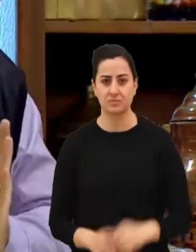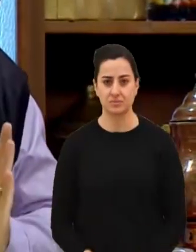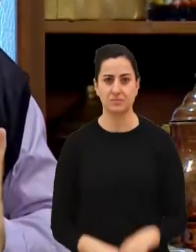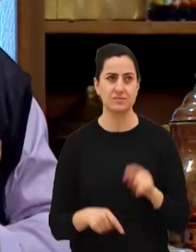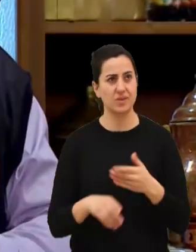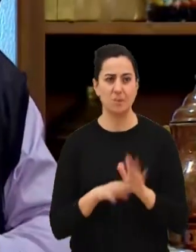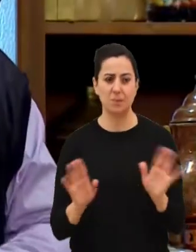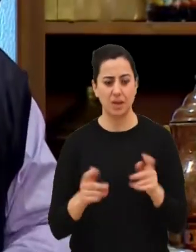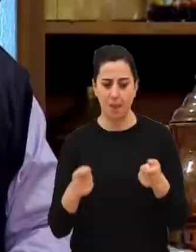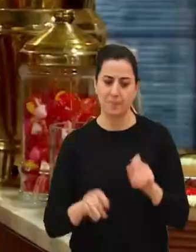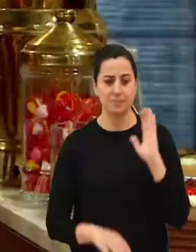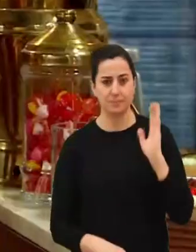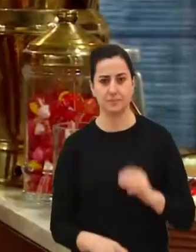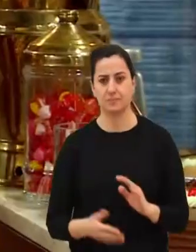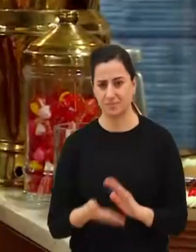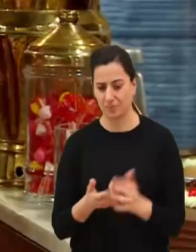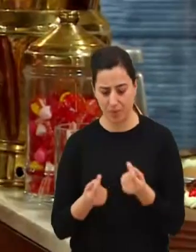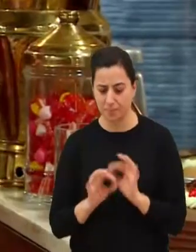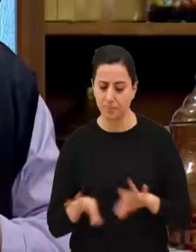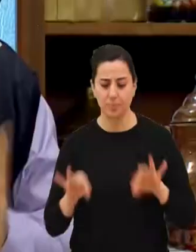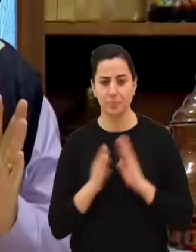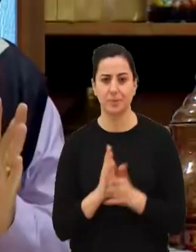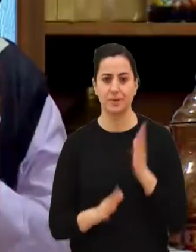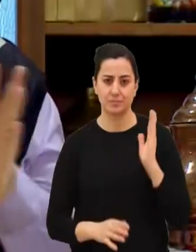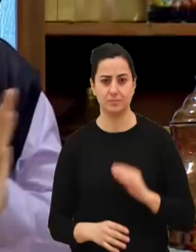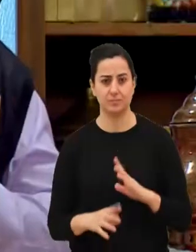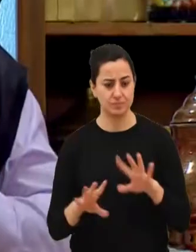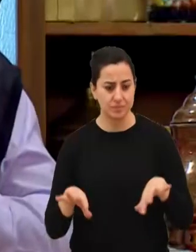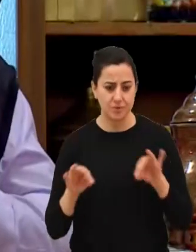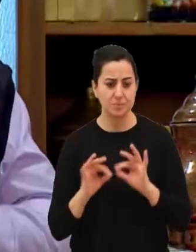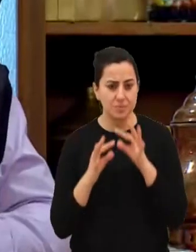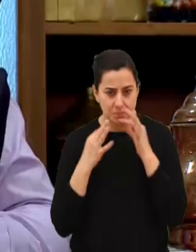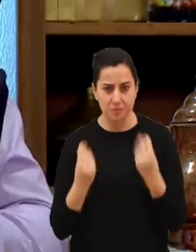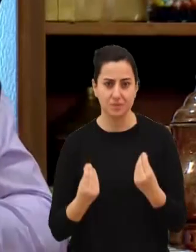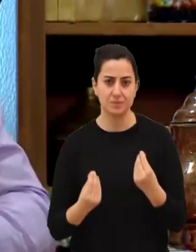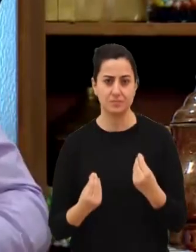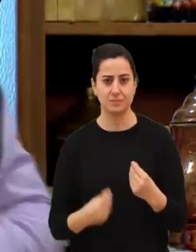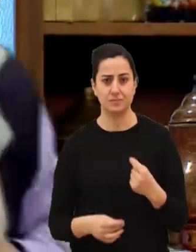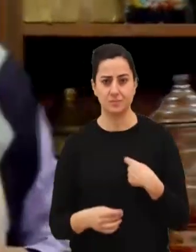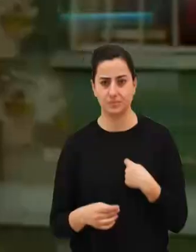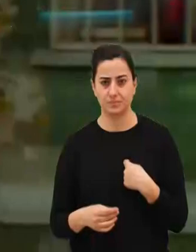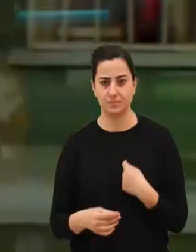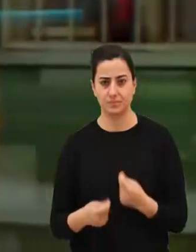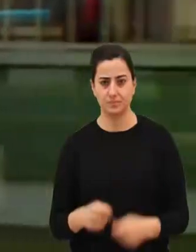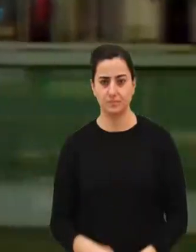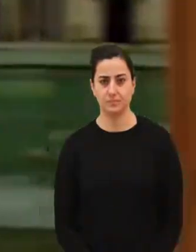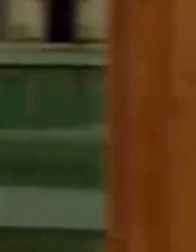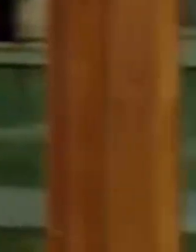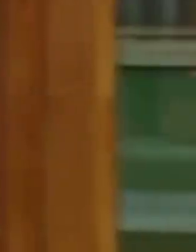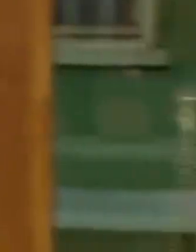Gece oldu artık. Hadi şey yapalım, kapatalım. Tam bitti zaten benim işim. Ha, tamam. Toparla ucuma acık. Ben de şey yapayım.